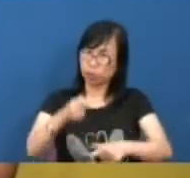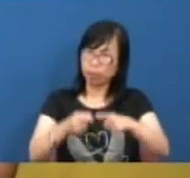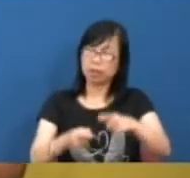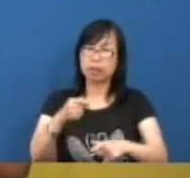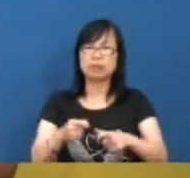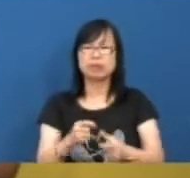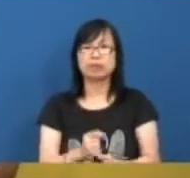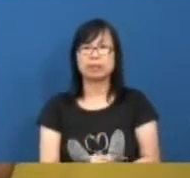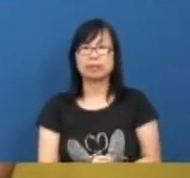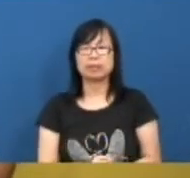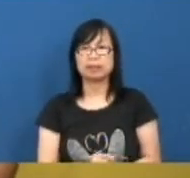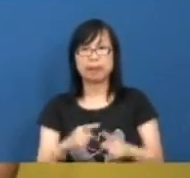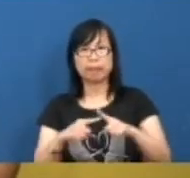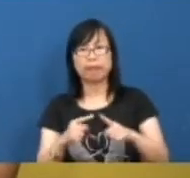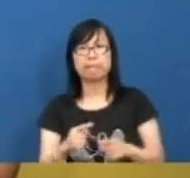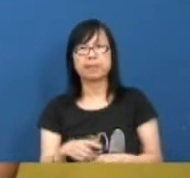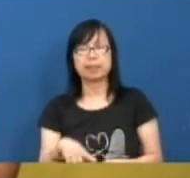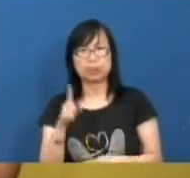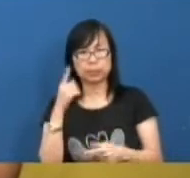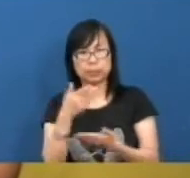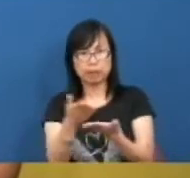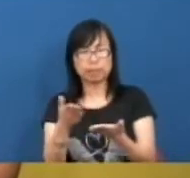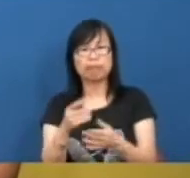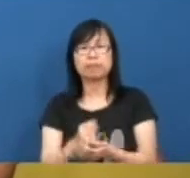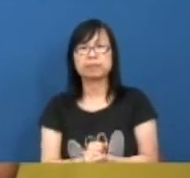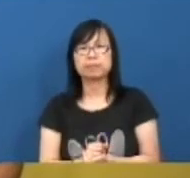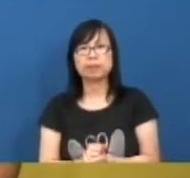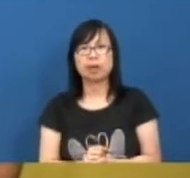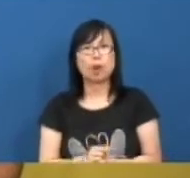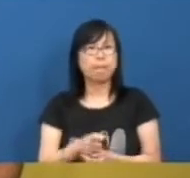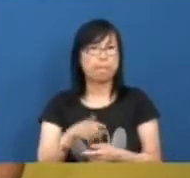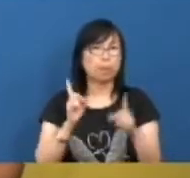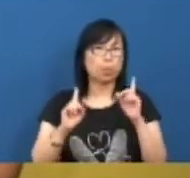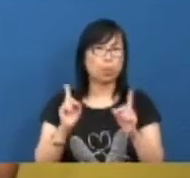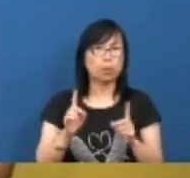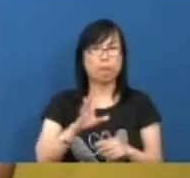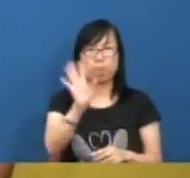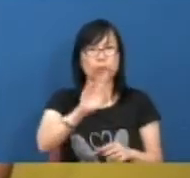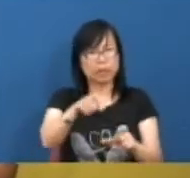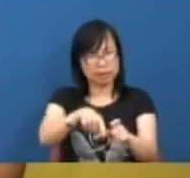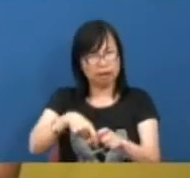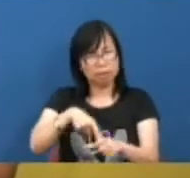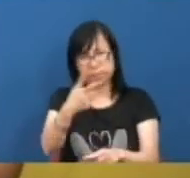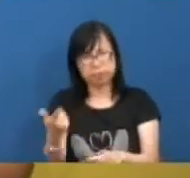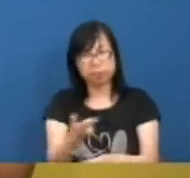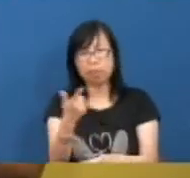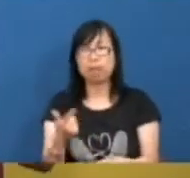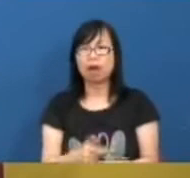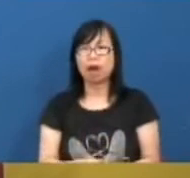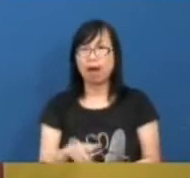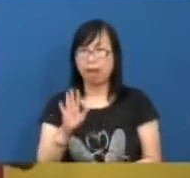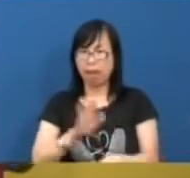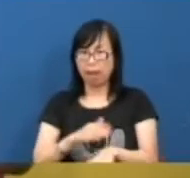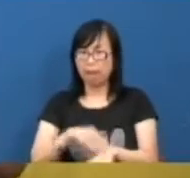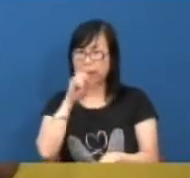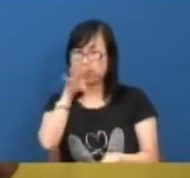啲人士啦，希望真係大家乜嘢都好，唔好賺到咁盡啦。而家好似嗱，啱啱講翻